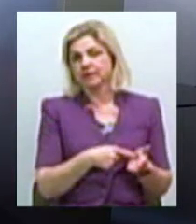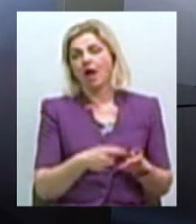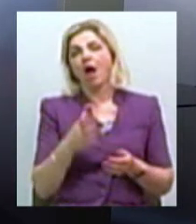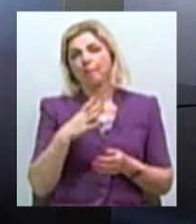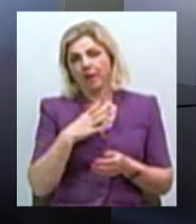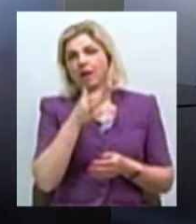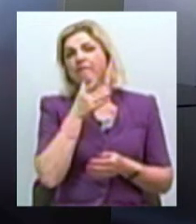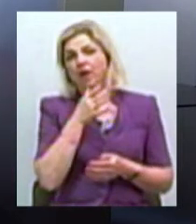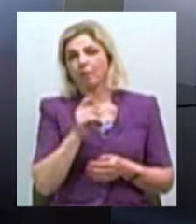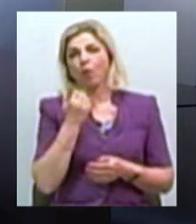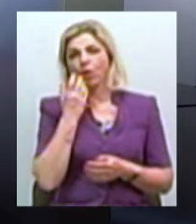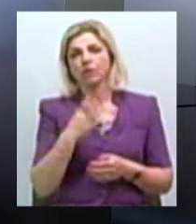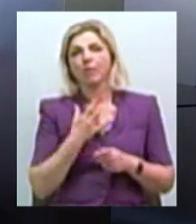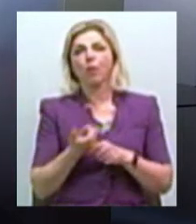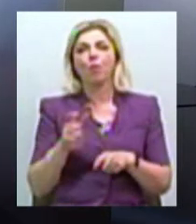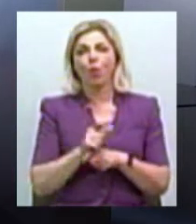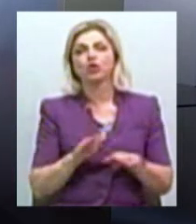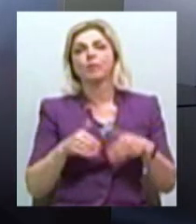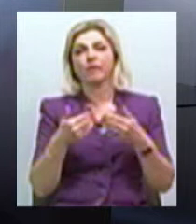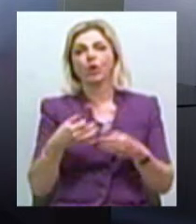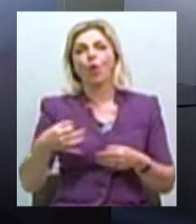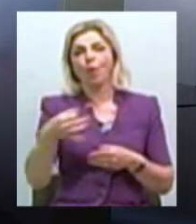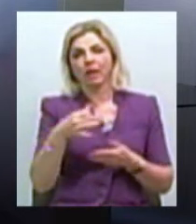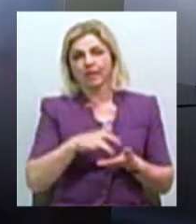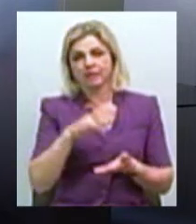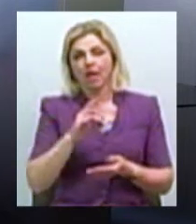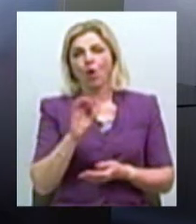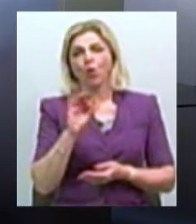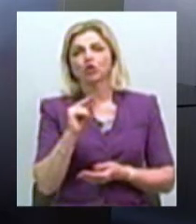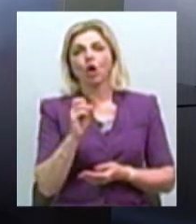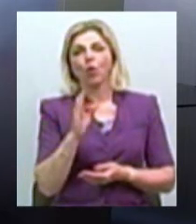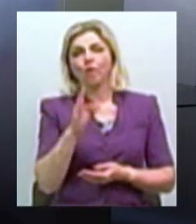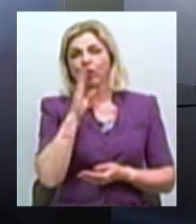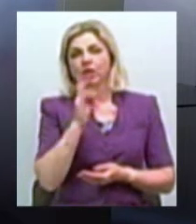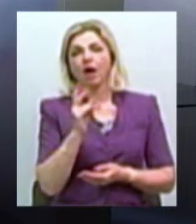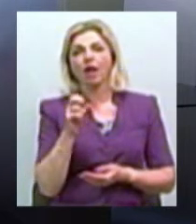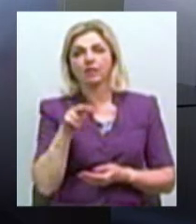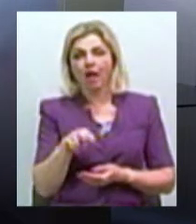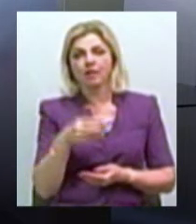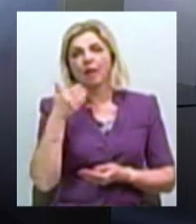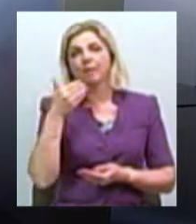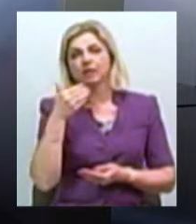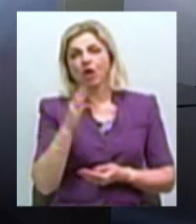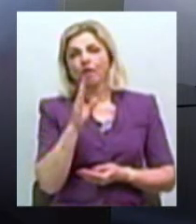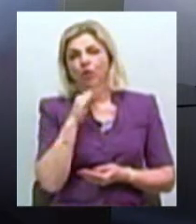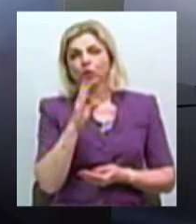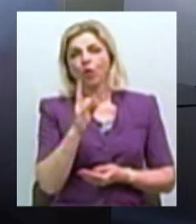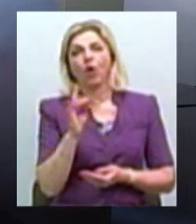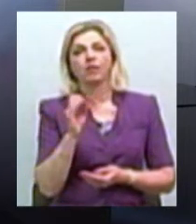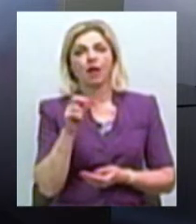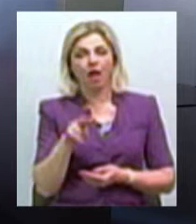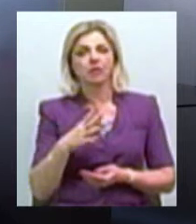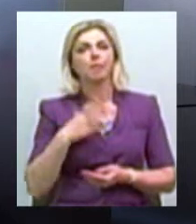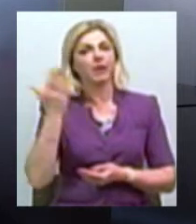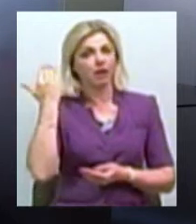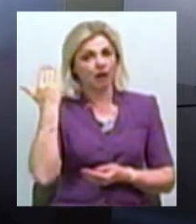зверталися працівники обласних центрів. Це Очаківський водоканал, інші, Первомайський водоканал колись був. Тобто